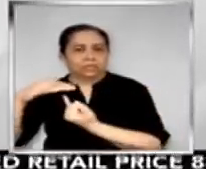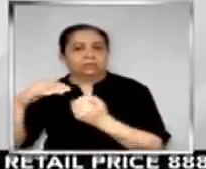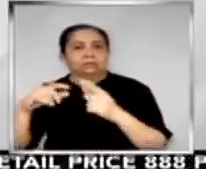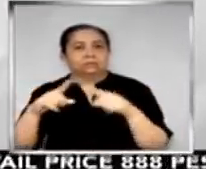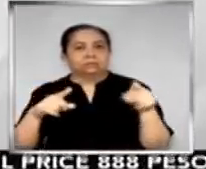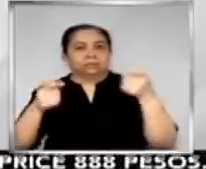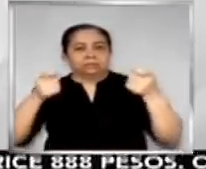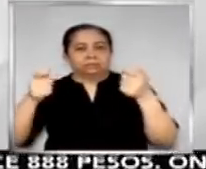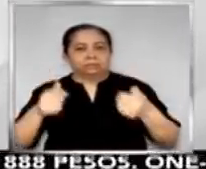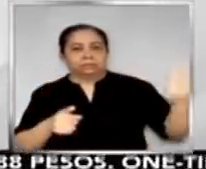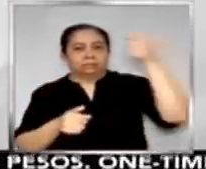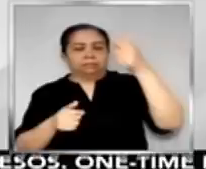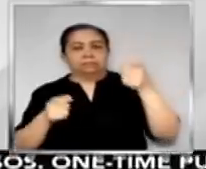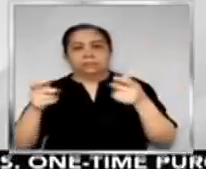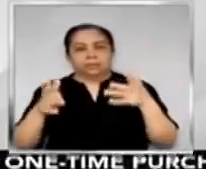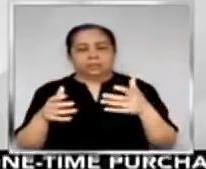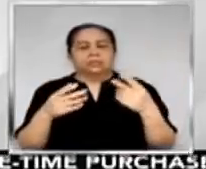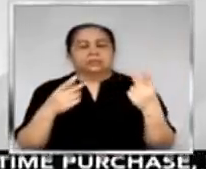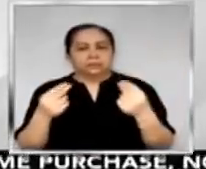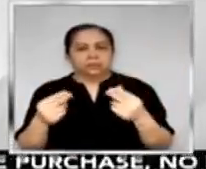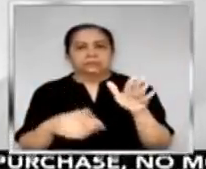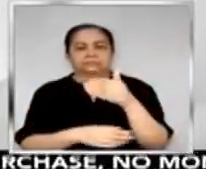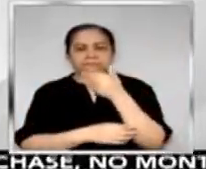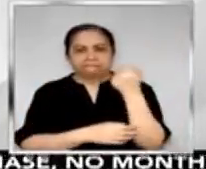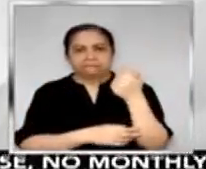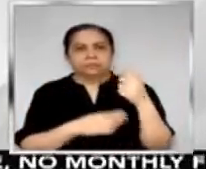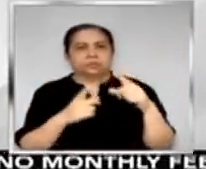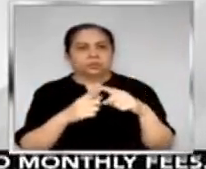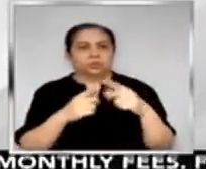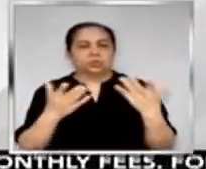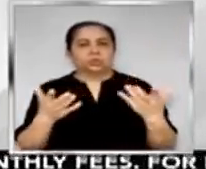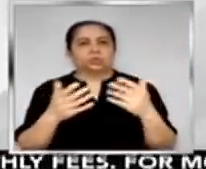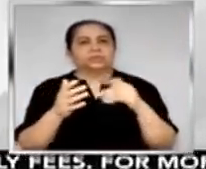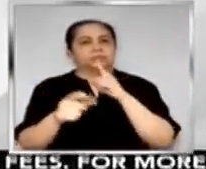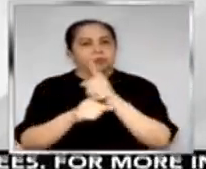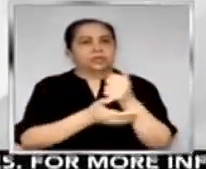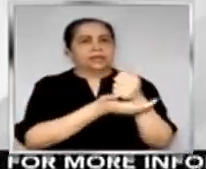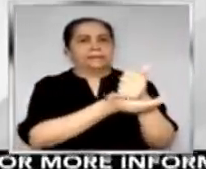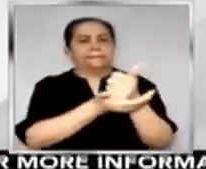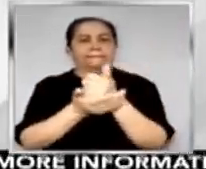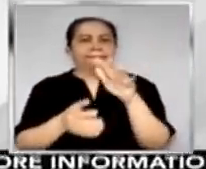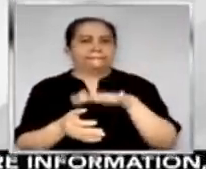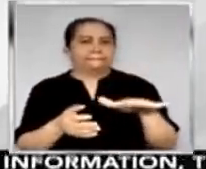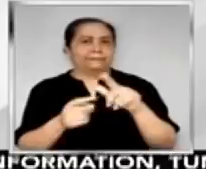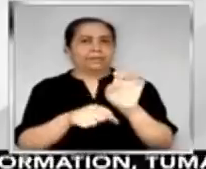top management are doing their best to really help the employees